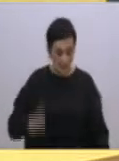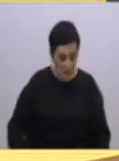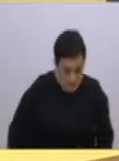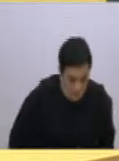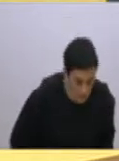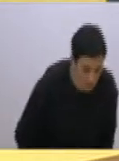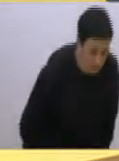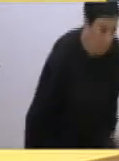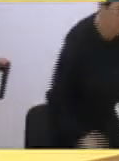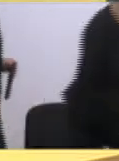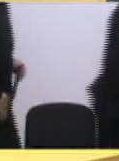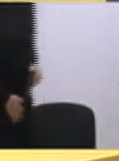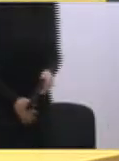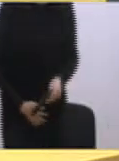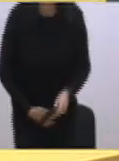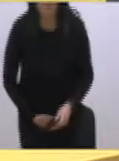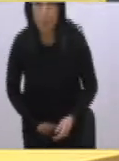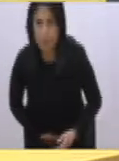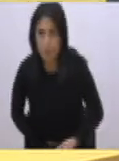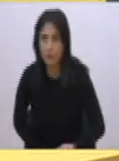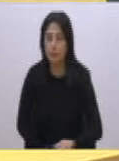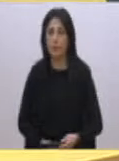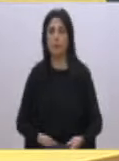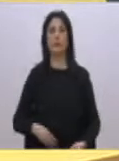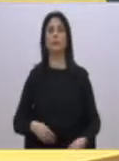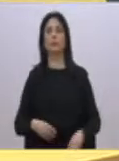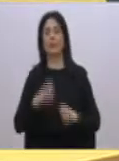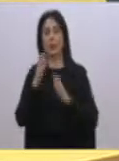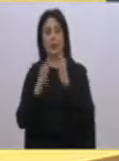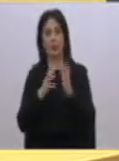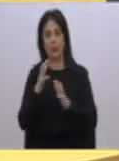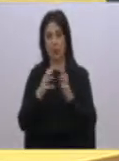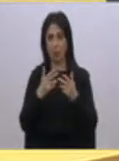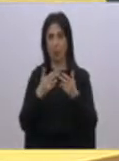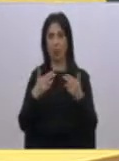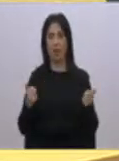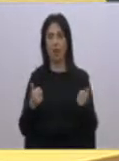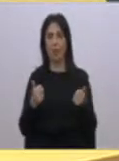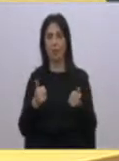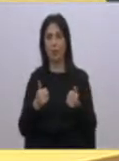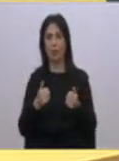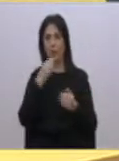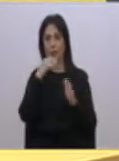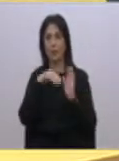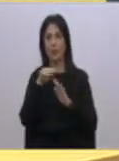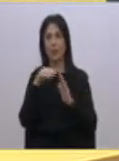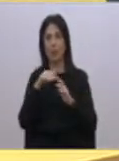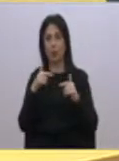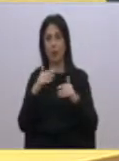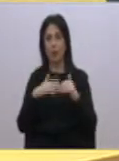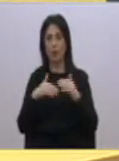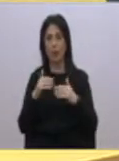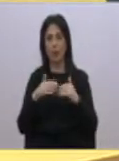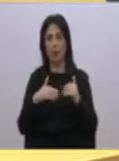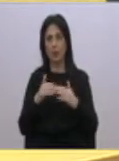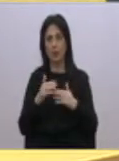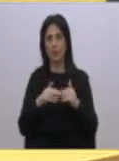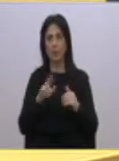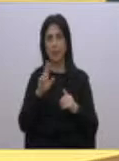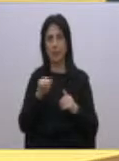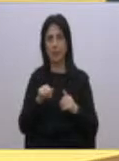უნდა დაუახლოვდეთ მაქსიმალურად იმ საერთაშორისო დაღიარებულ საუკეთესო პრაქტიკას